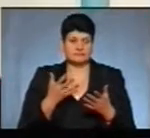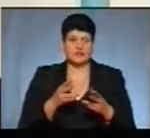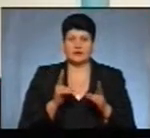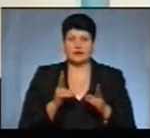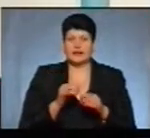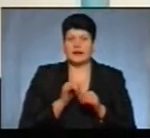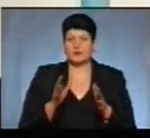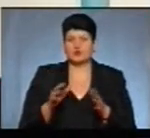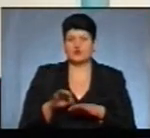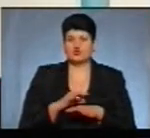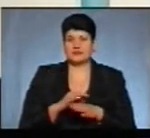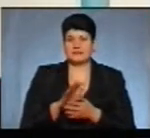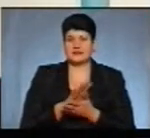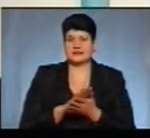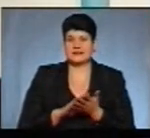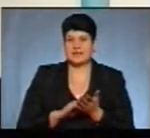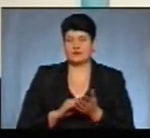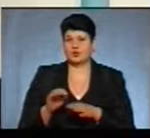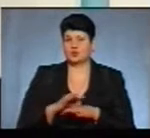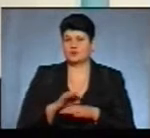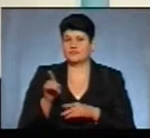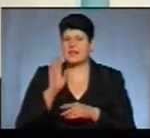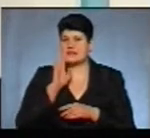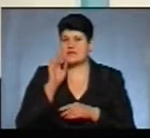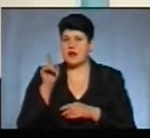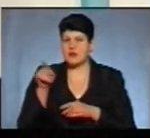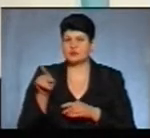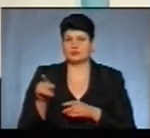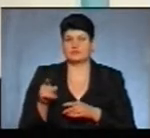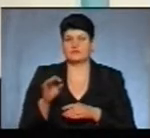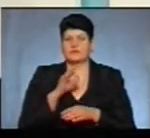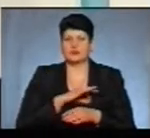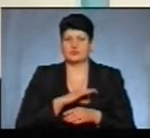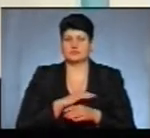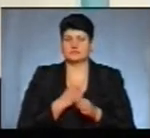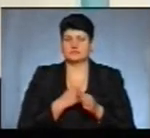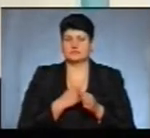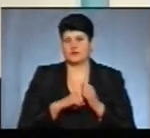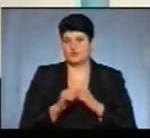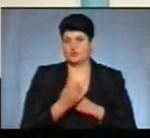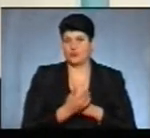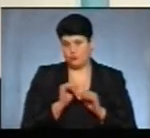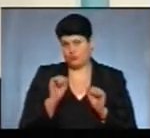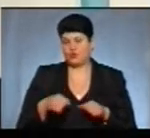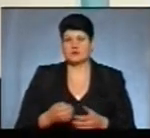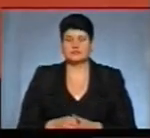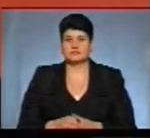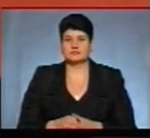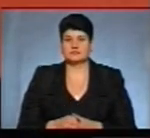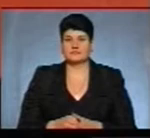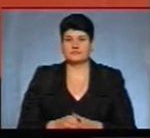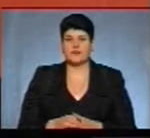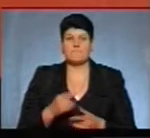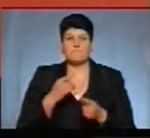чоловік зранку написати заяву на дружину, що вона застосувала насильство до нього? Може. Але як? Повертаючись до